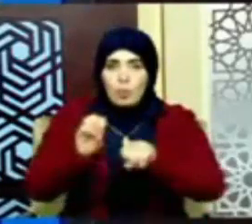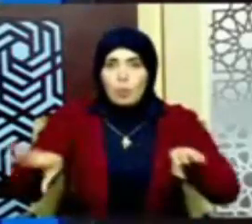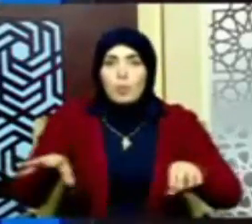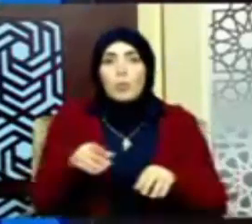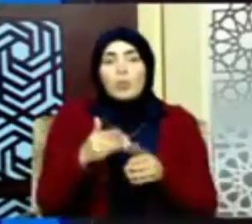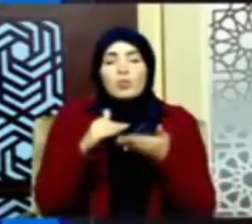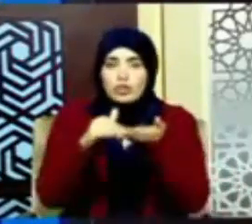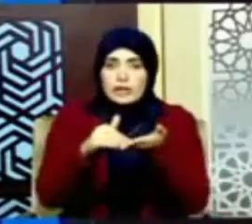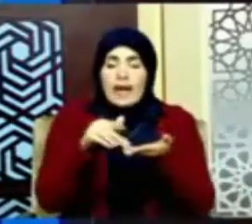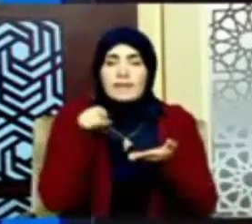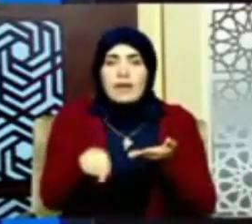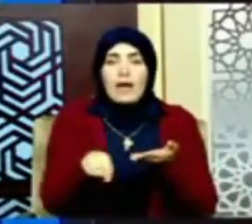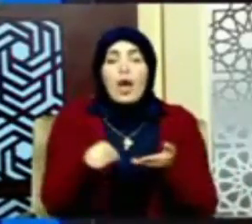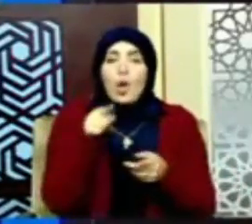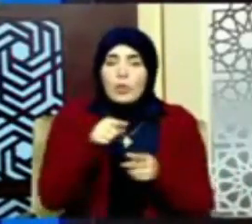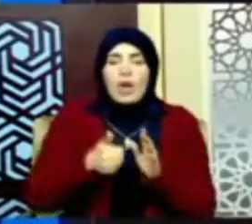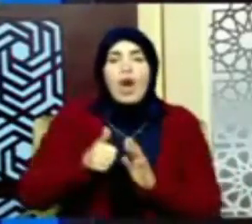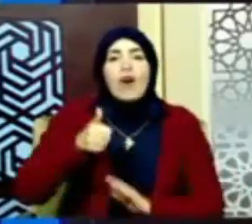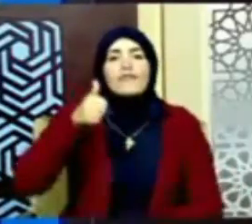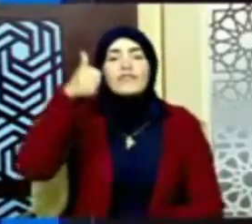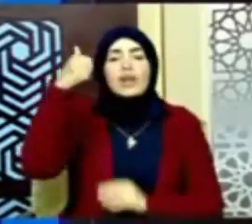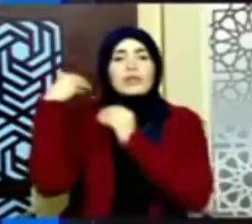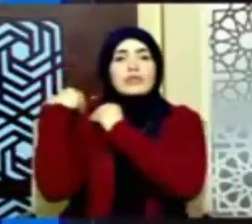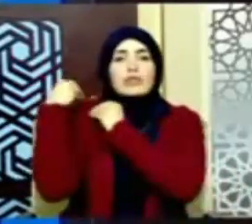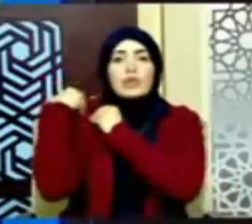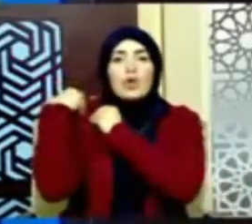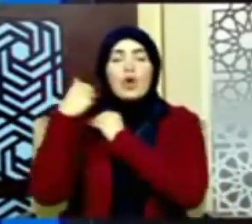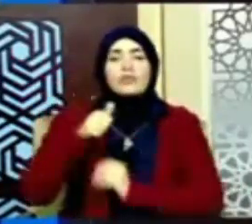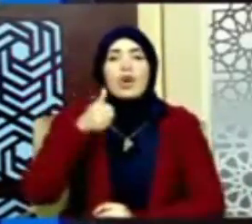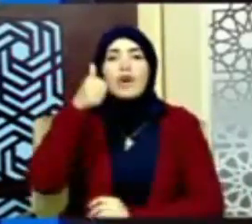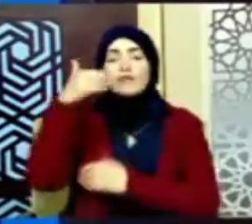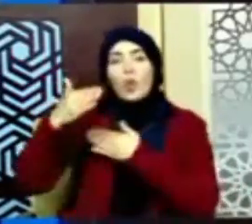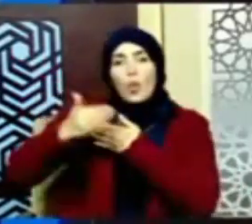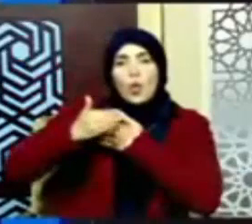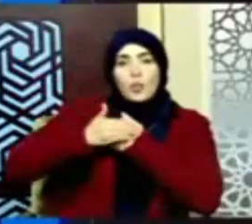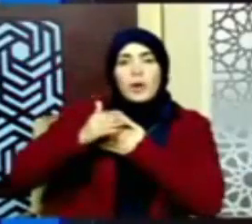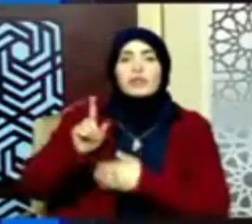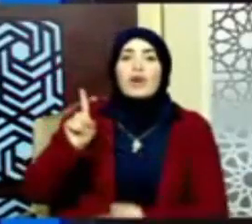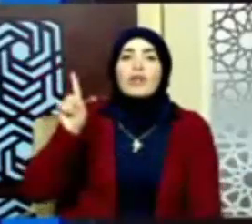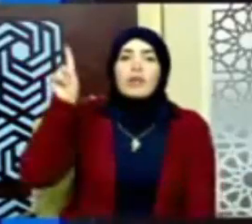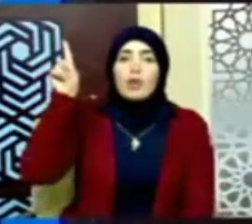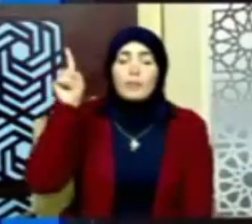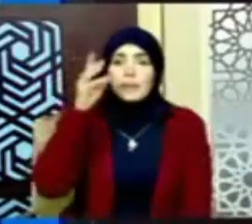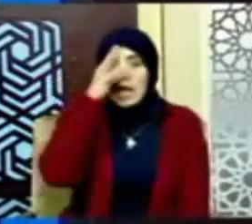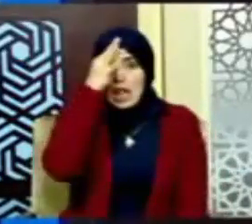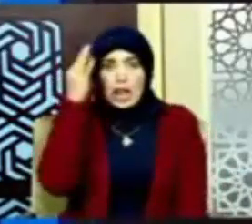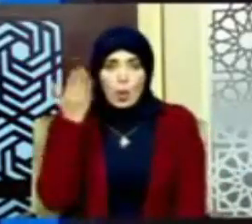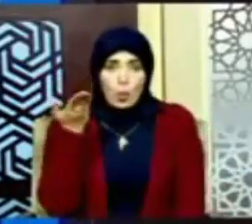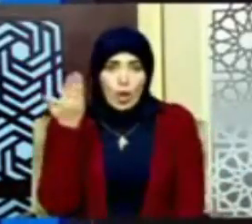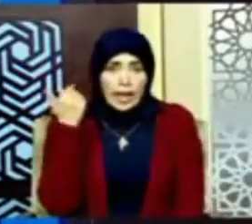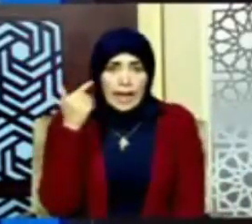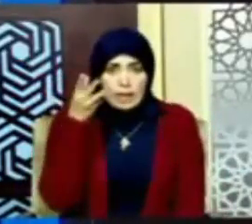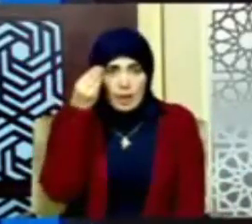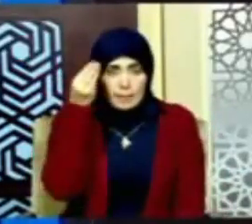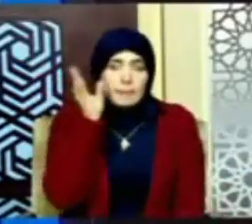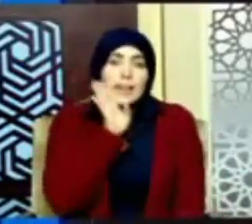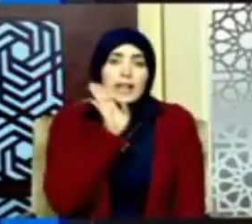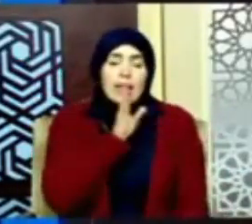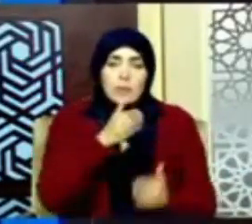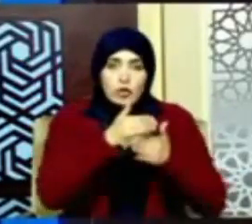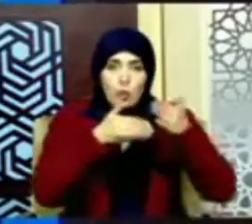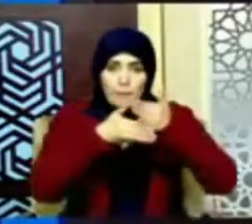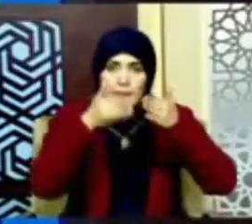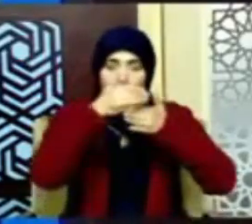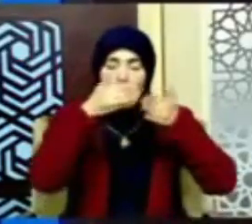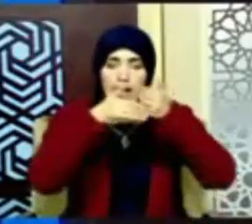التعليم من أفضل الصدقات والقربات إلى الله. فإذا كان بالعلم تبنى الأمم فكل